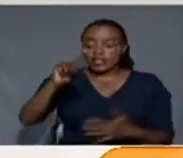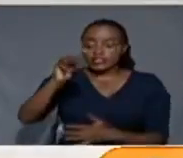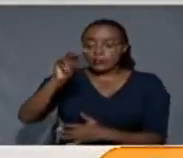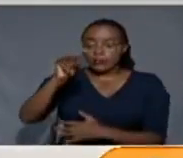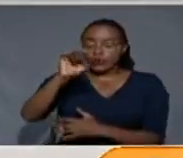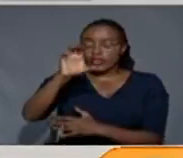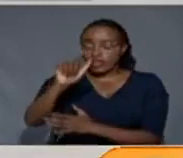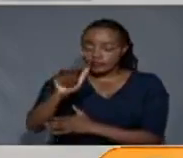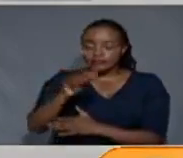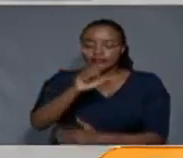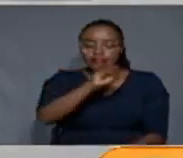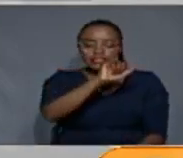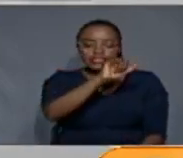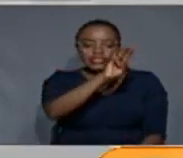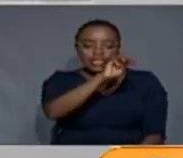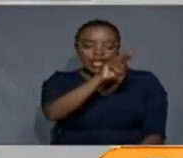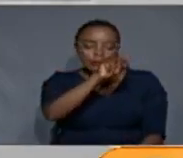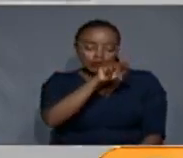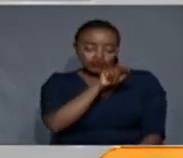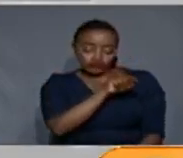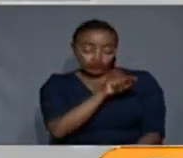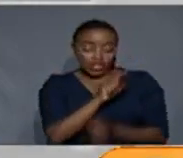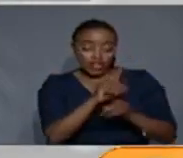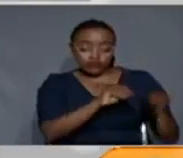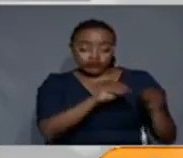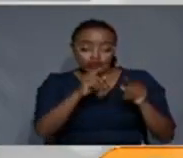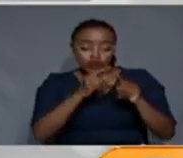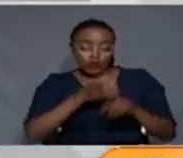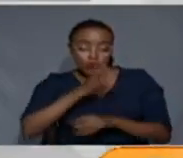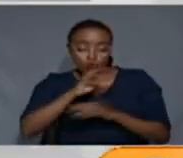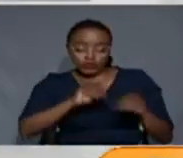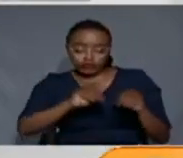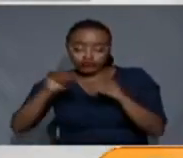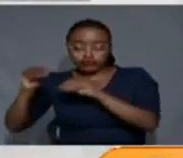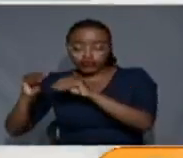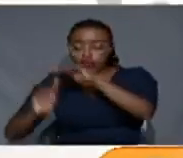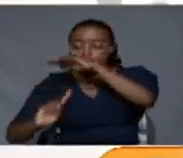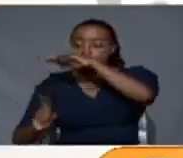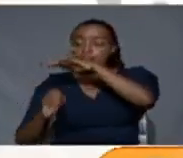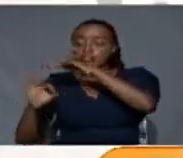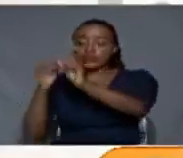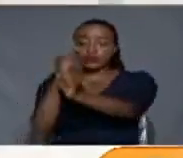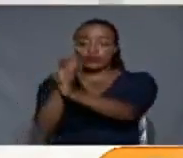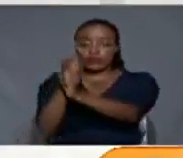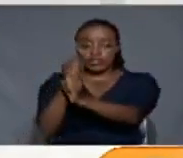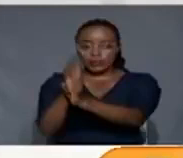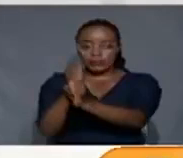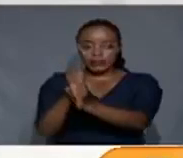Simon Chelugui amehamishwa kutoka wizara ya maji hadi wizara ya leba.